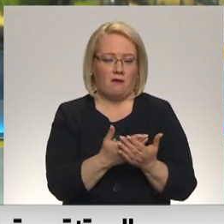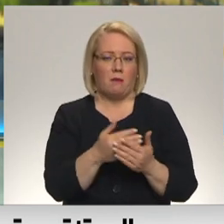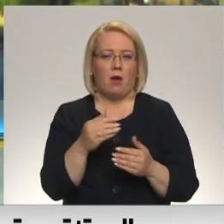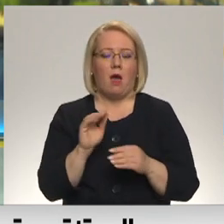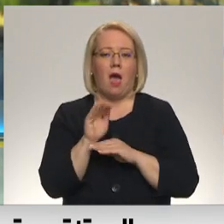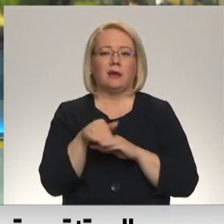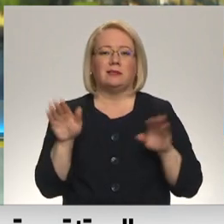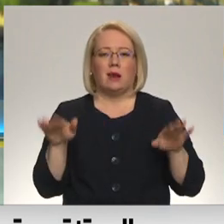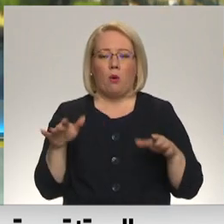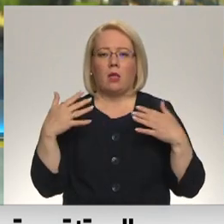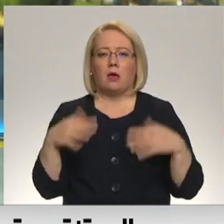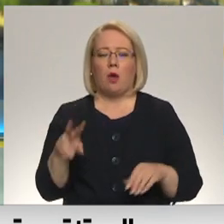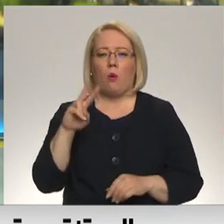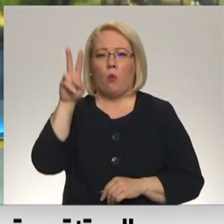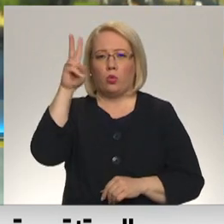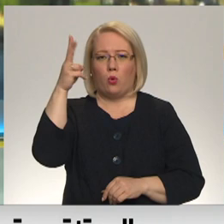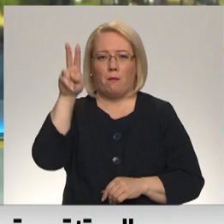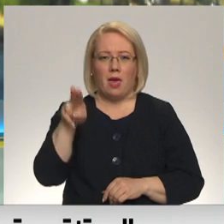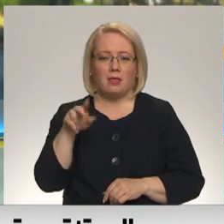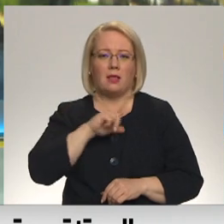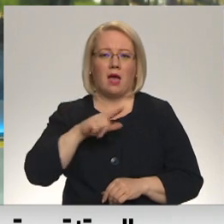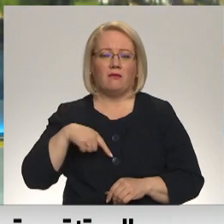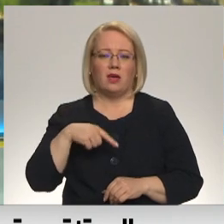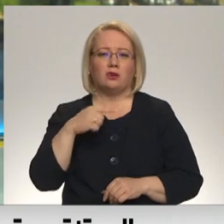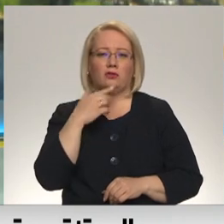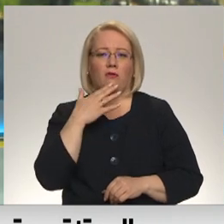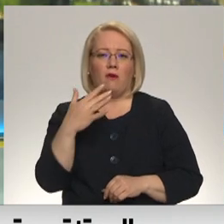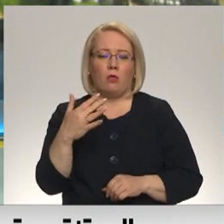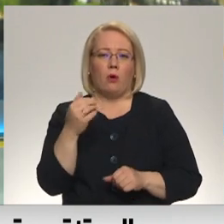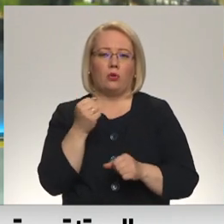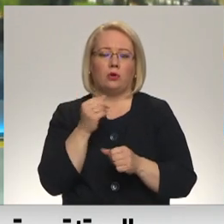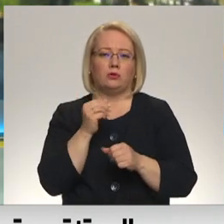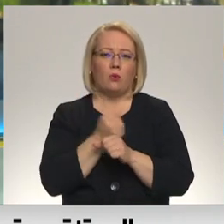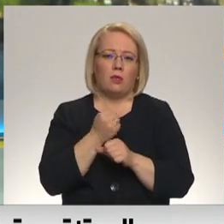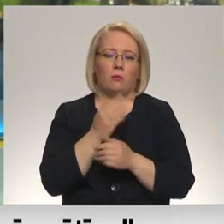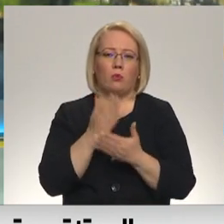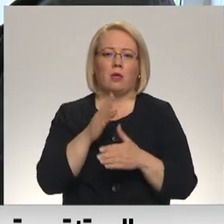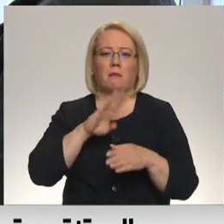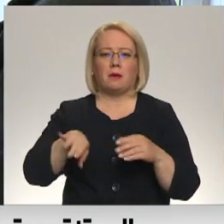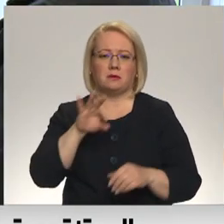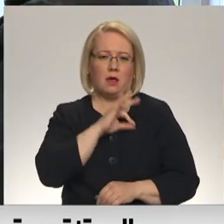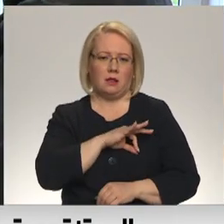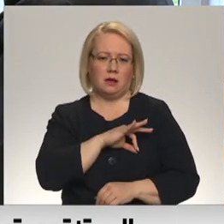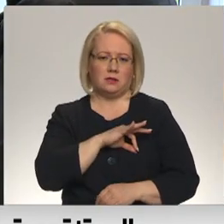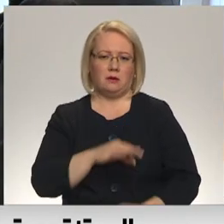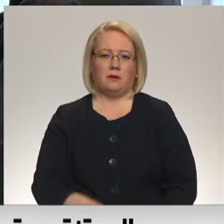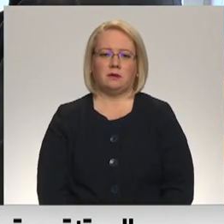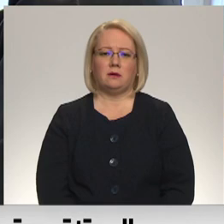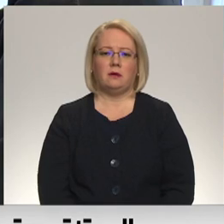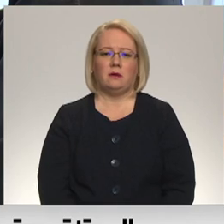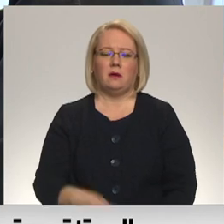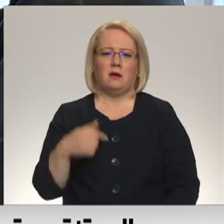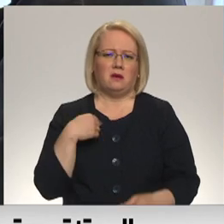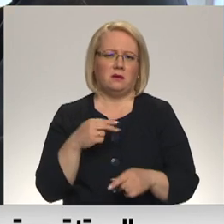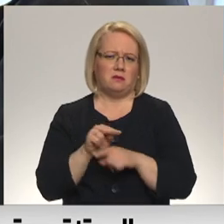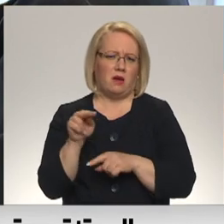Aizkrauklē jau otro mēnesi ukraiņiem latviešu valodu nodarbības notiek bez atlīdzības. Nē, pirms tam es mācīju vienu itāli, arī kaut